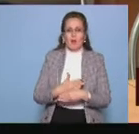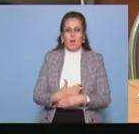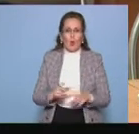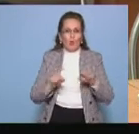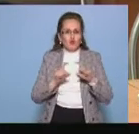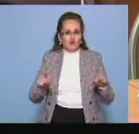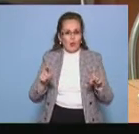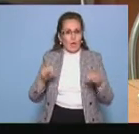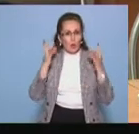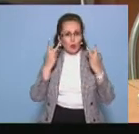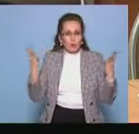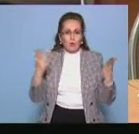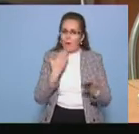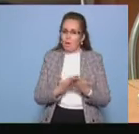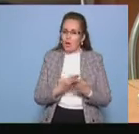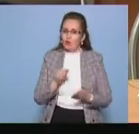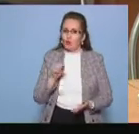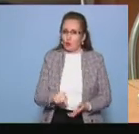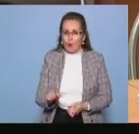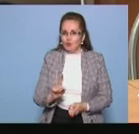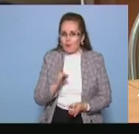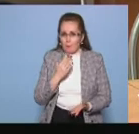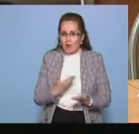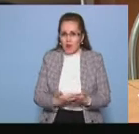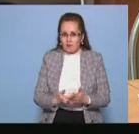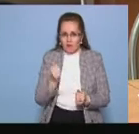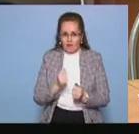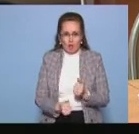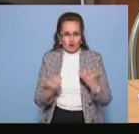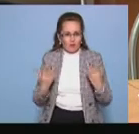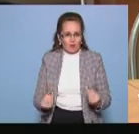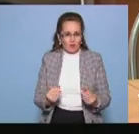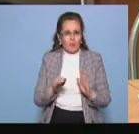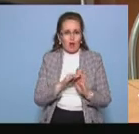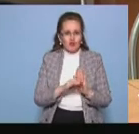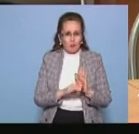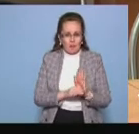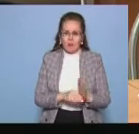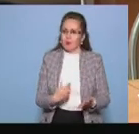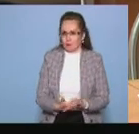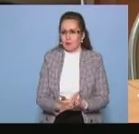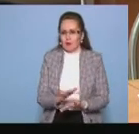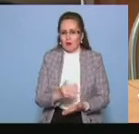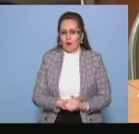учреждения культуры покажут то, что не показывается в ежедневном режиме. Например,